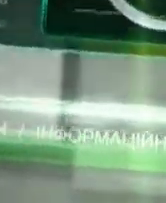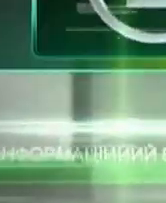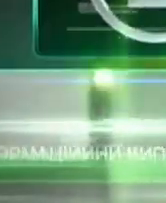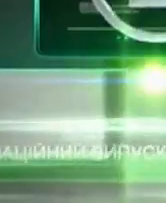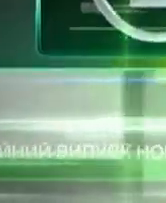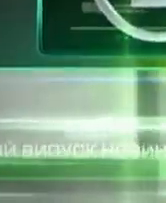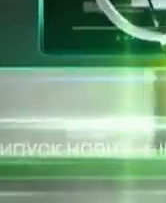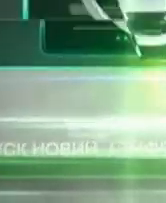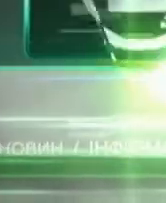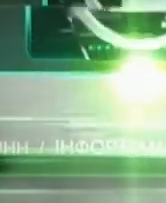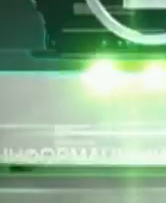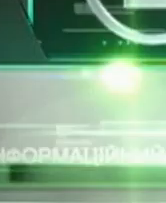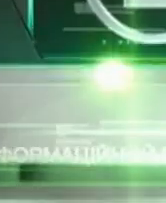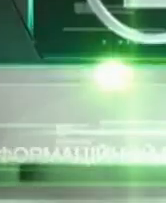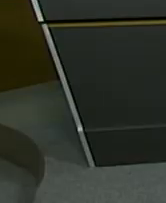Музика